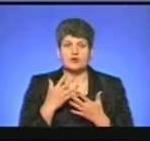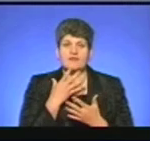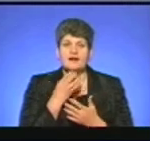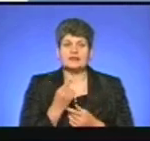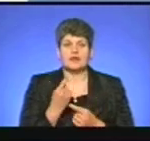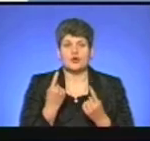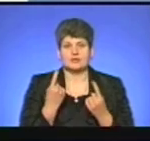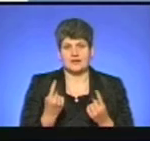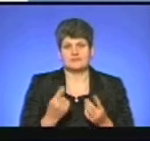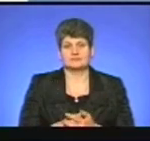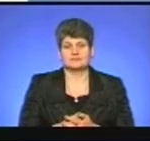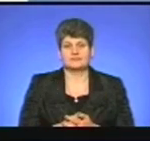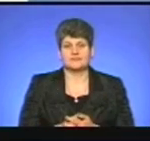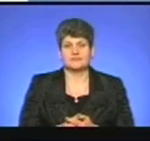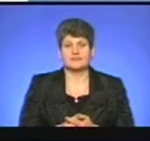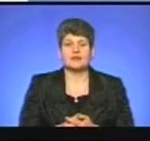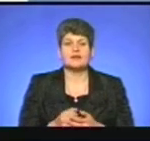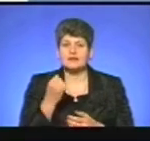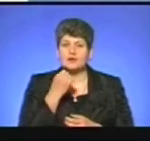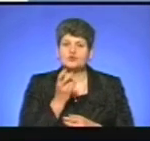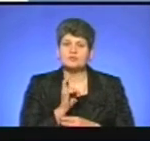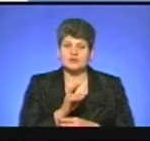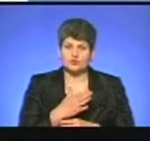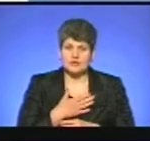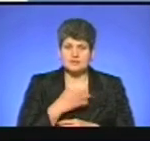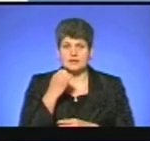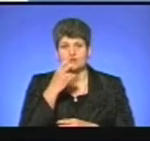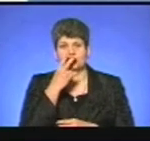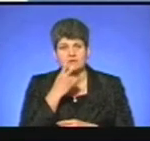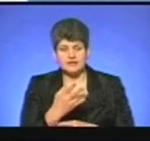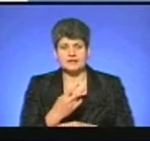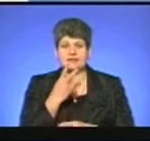Достойне закінчення, позитивне. Я вам дякую, що прийшли до нас. Дякую, що дивилися